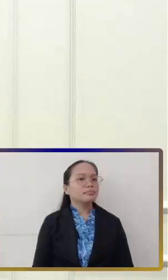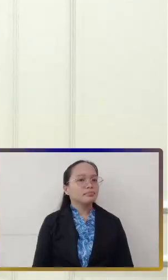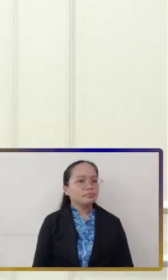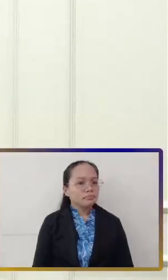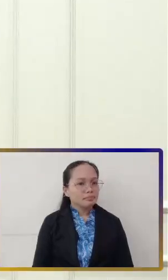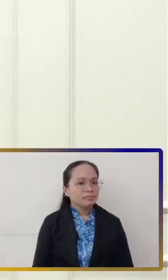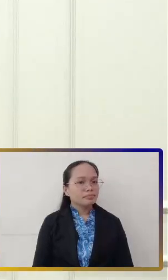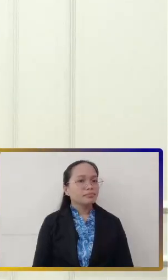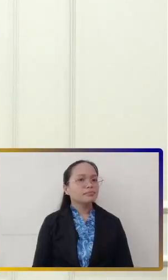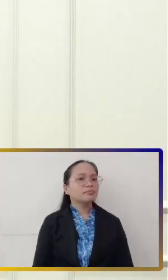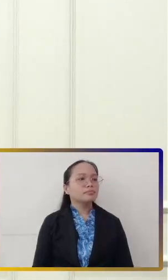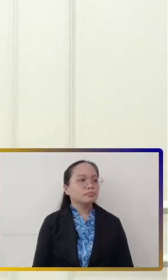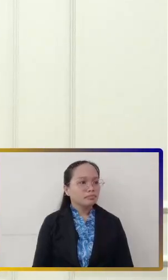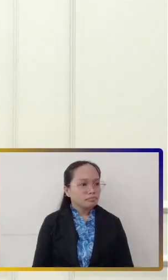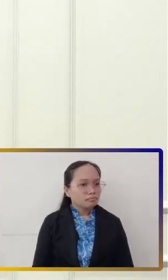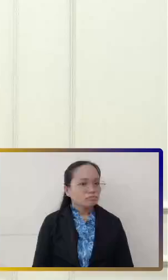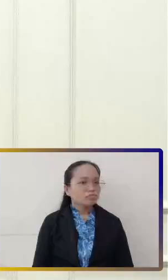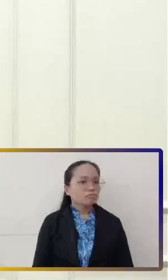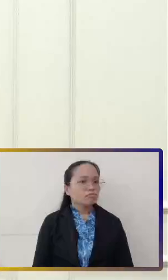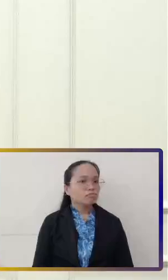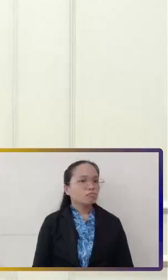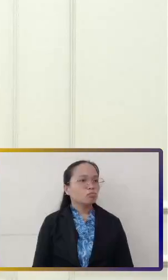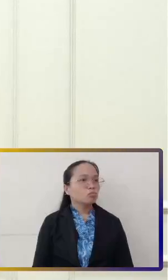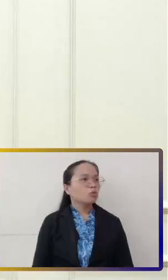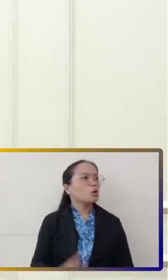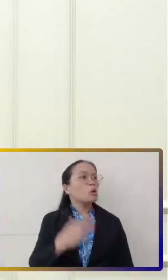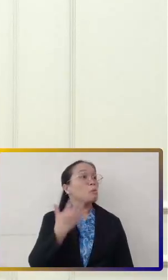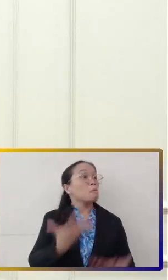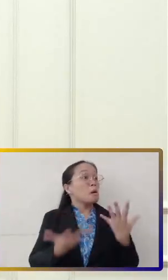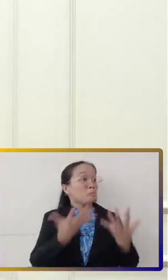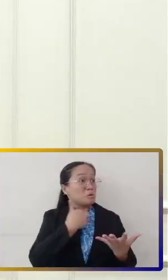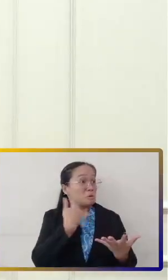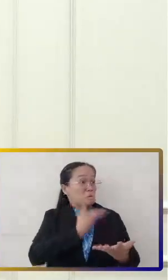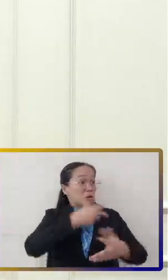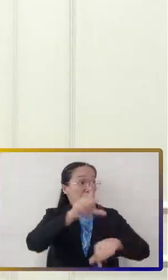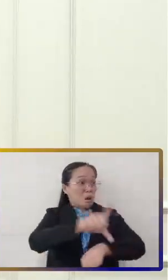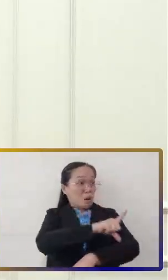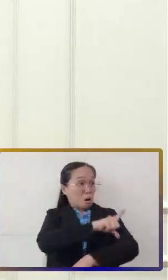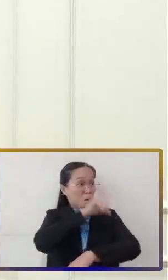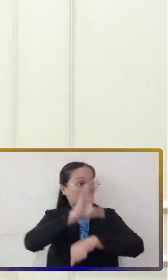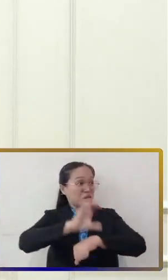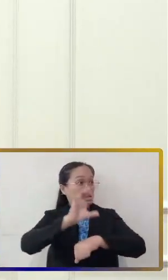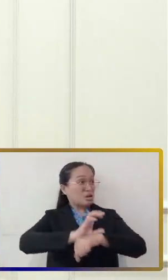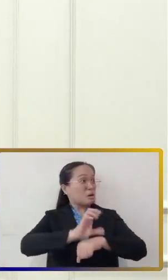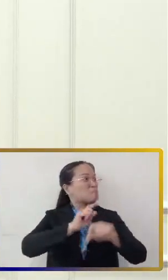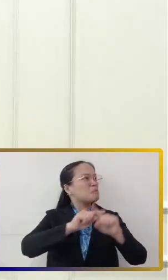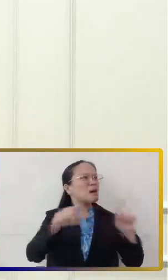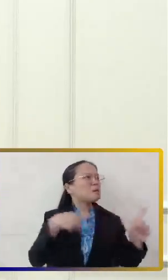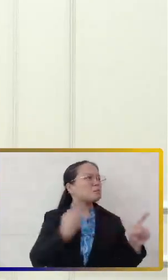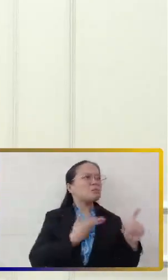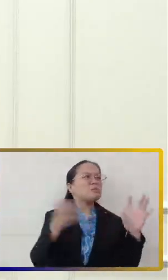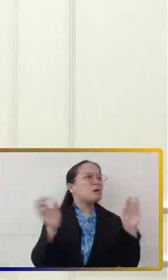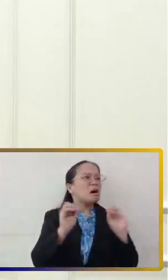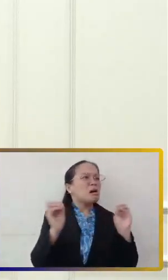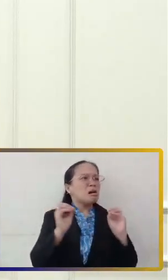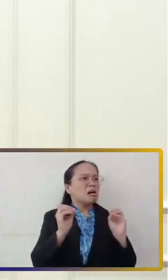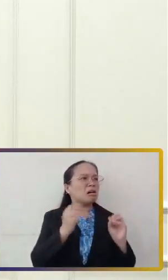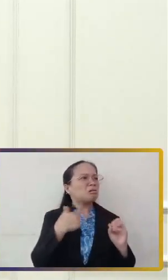Panginoon. Hindi pa tayo napupuno ng Kanyang holiness, ng Kanyang pag-separate.